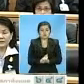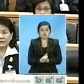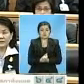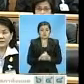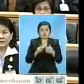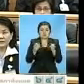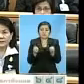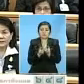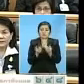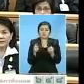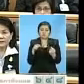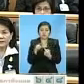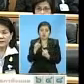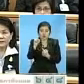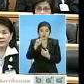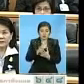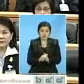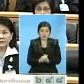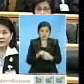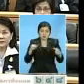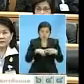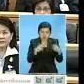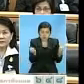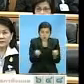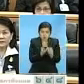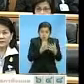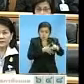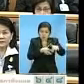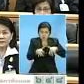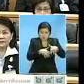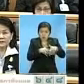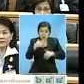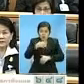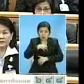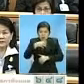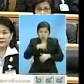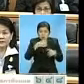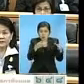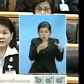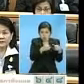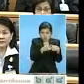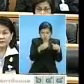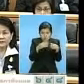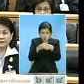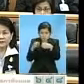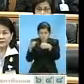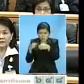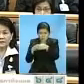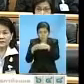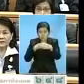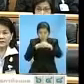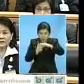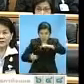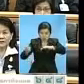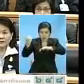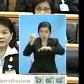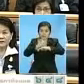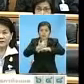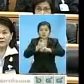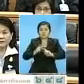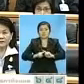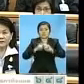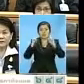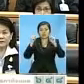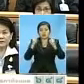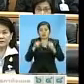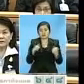ราเกิดขึ้นกับผลกระทบกับพี่น้องประชาชนที่เขาต้องการเลือกพรรคการเมืองใดพรรคการเมืองหนึ่งขึ้นมาเป็นรัฐบาลแต่ก็มาบิ